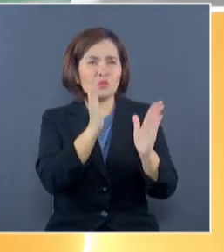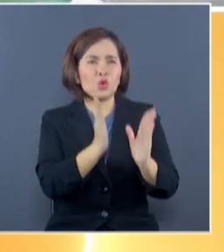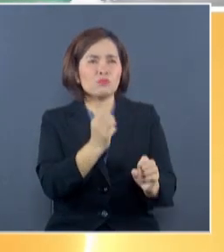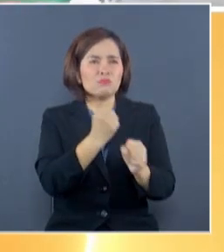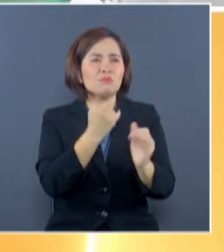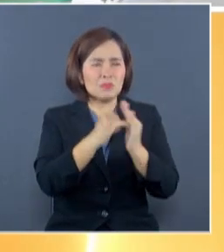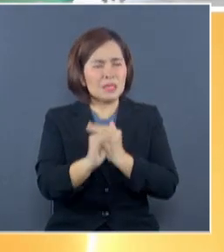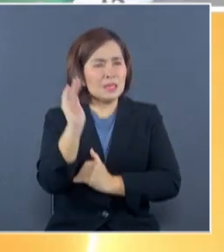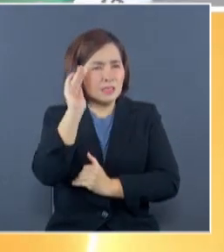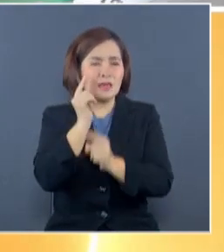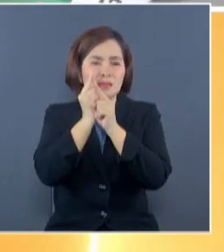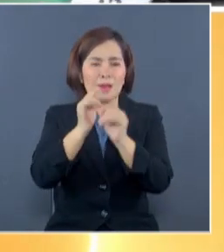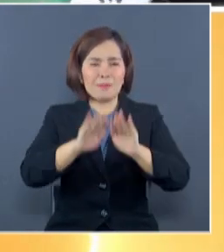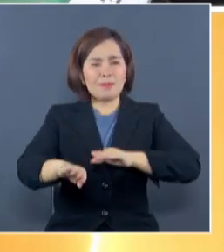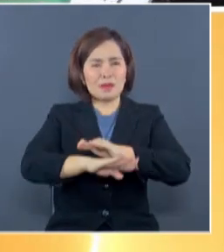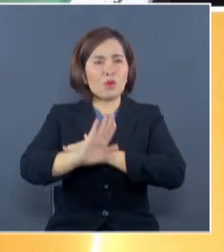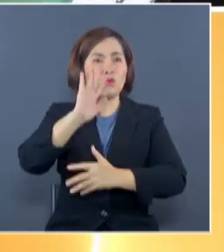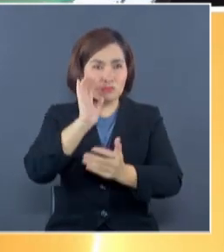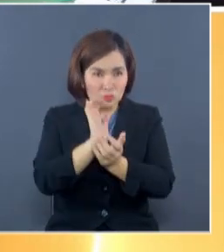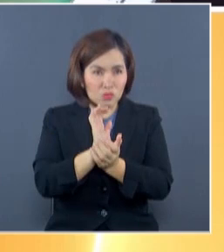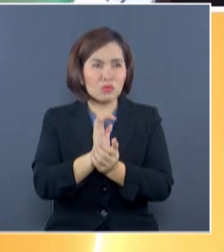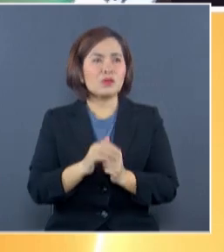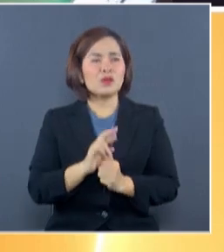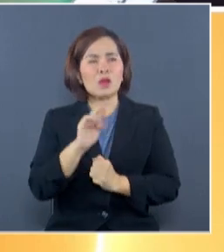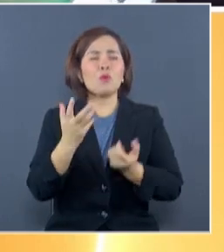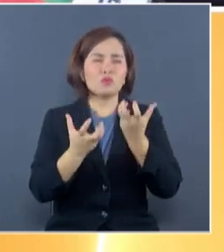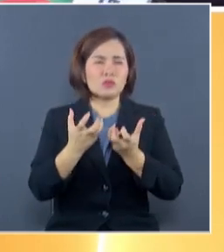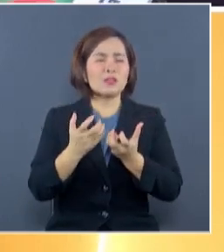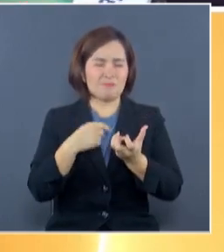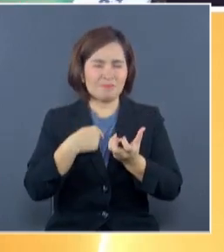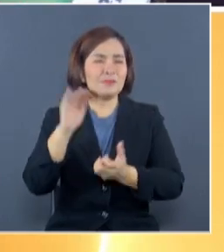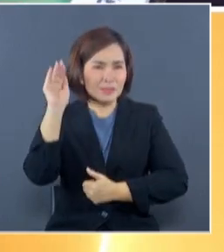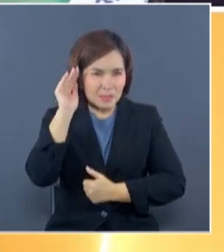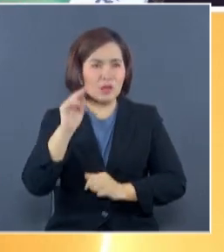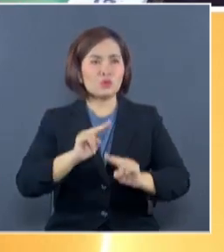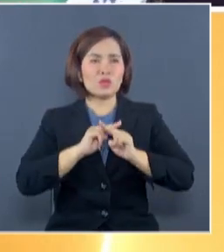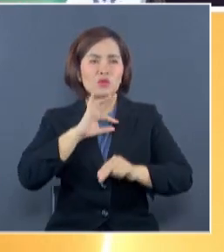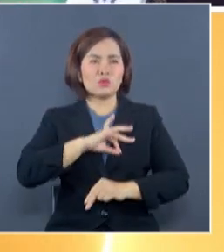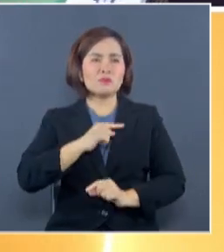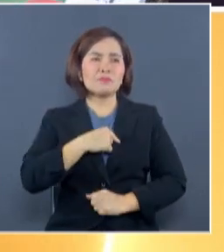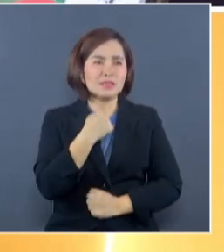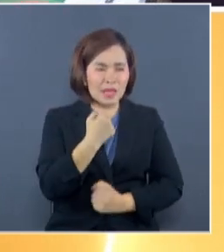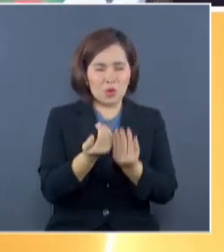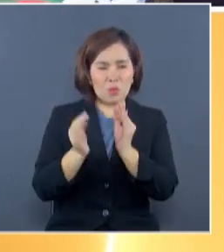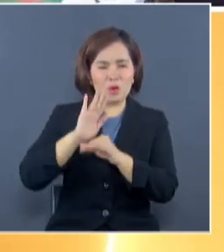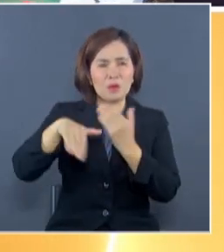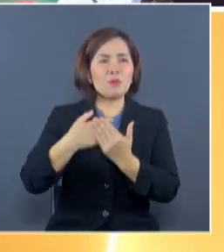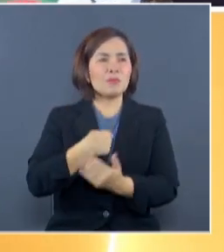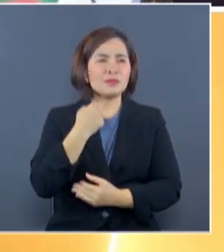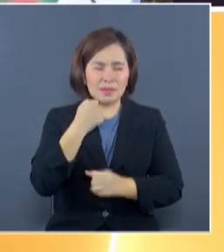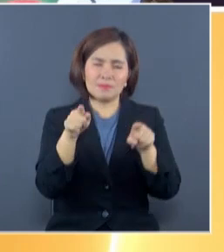ามเชื่อตามเชื่อที่ตำรวจเขาทำงานเชื่อที่ระบบยุติธรรมทำงานค่ะส่วนตัวแล้วมั่นใจค่ะครอบครัวก็มั่นใจเชื่อมั่นตร